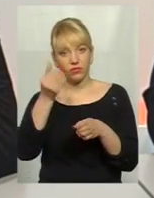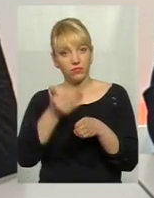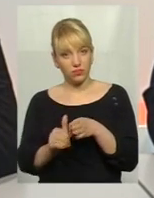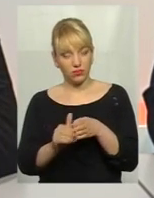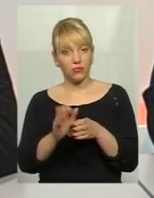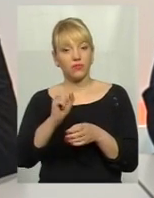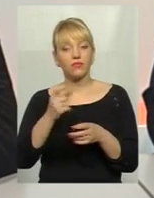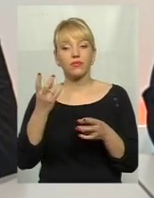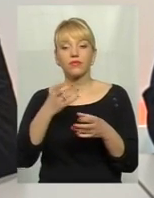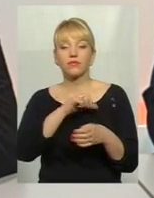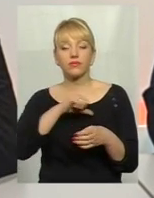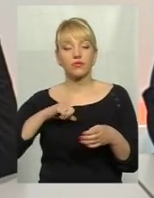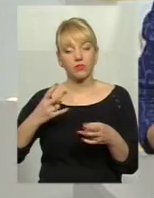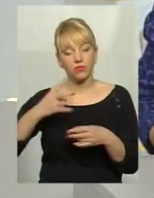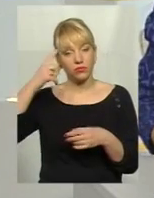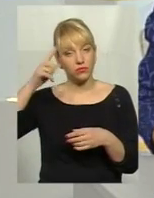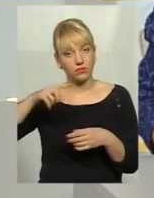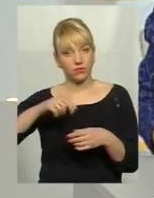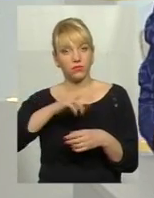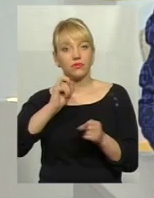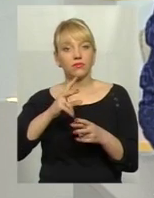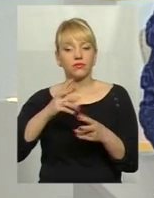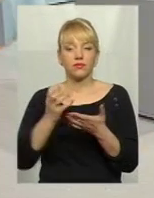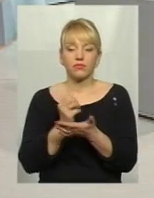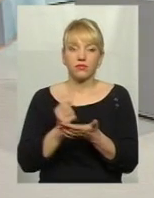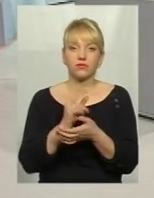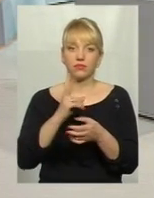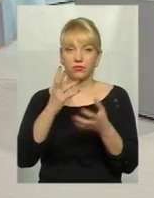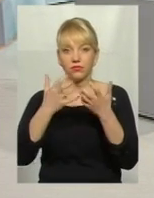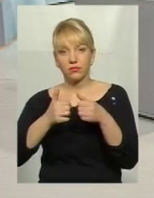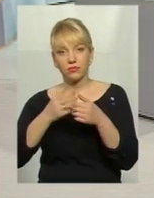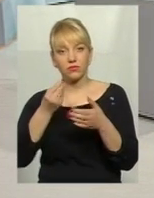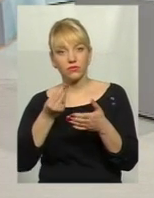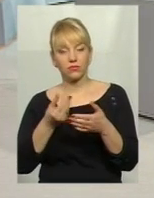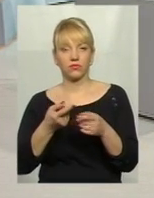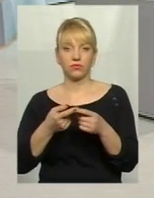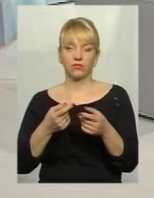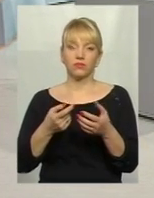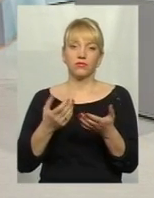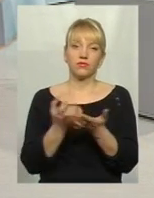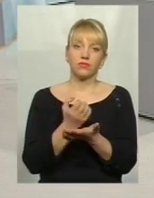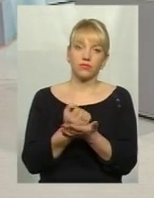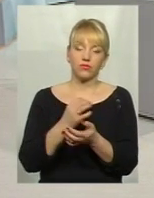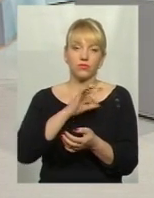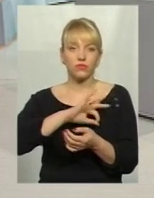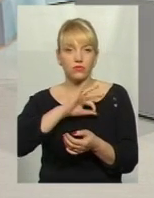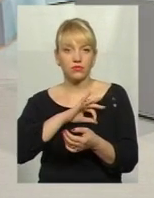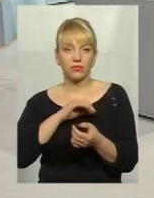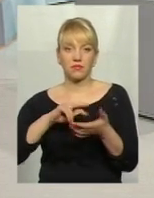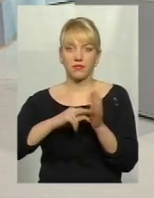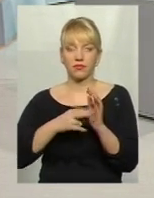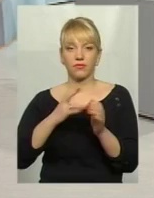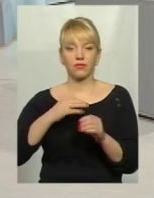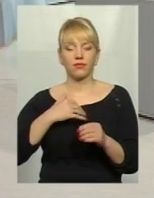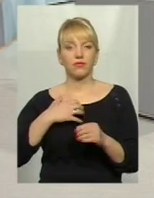повинна вміти самостійно заробляти, рахувати свої кошти, рахувати свої доходи, сплановувати їх на